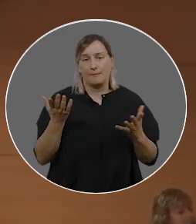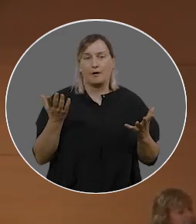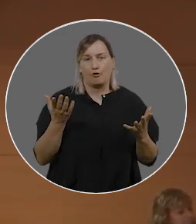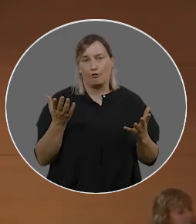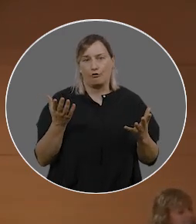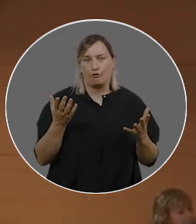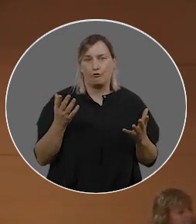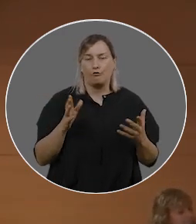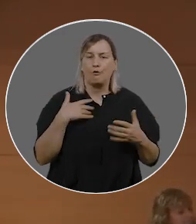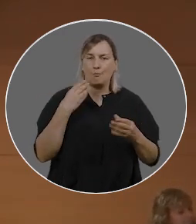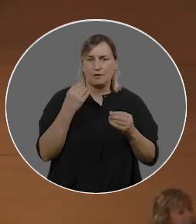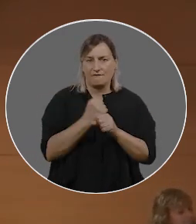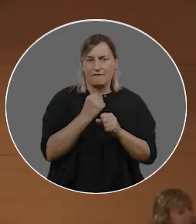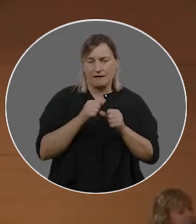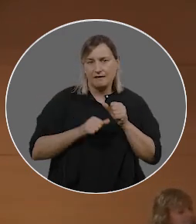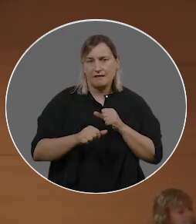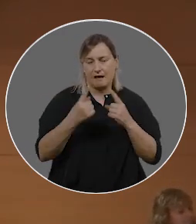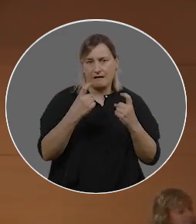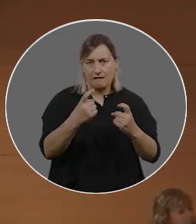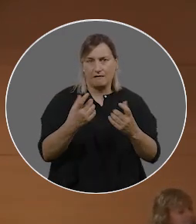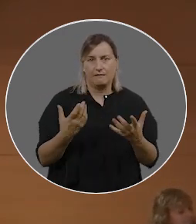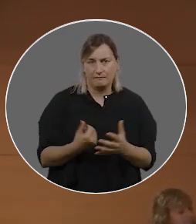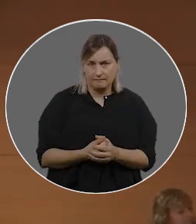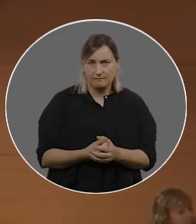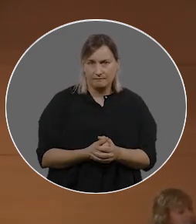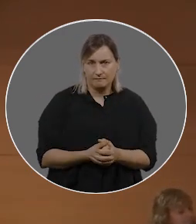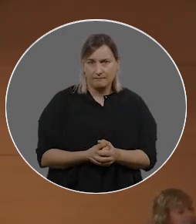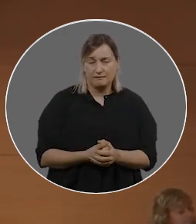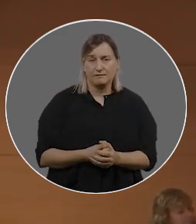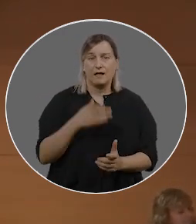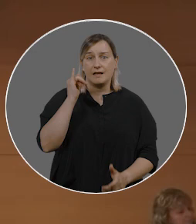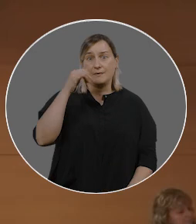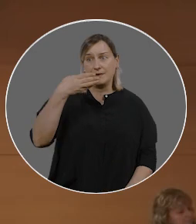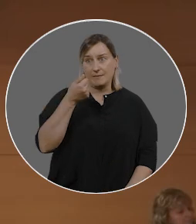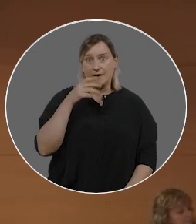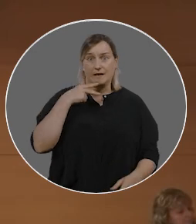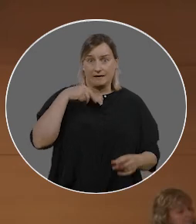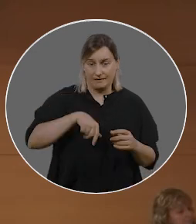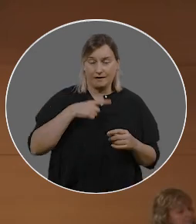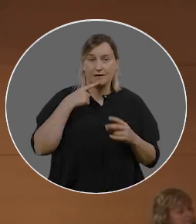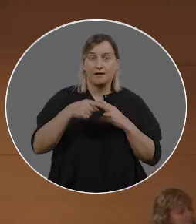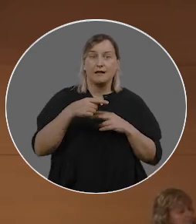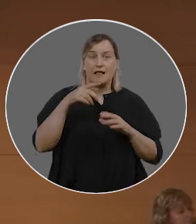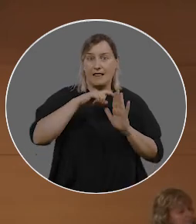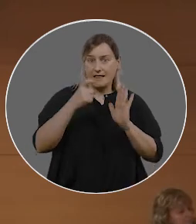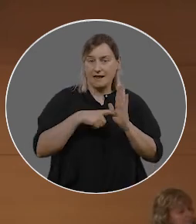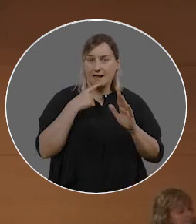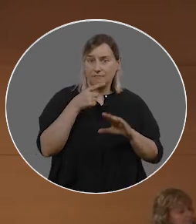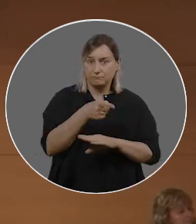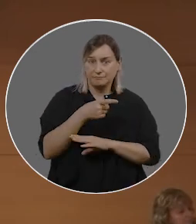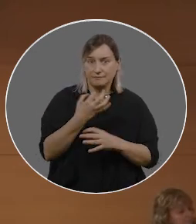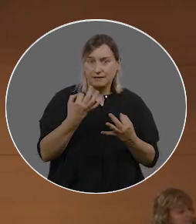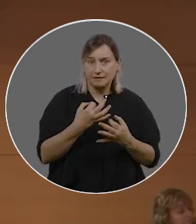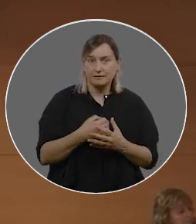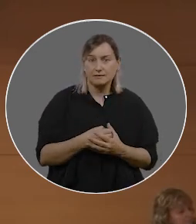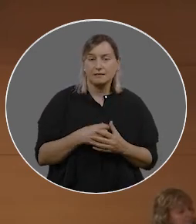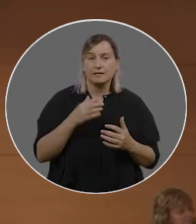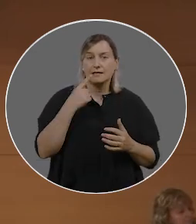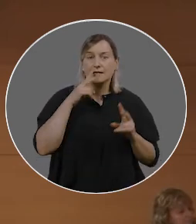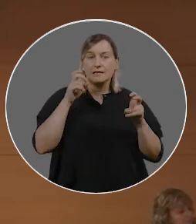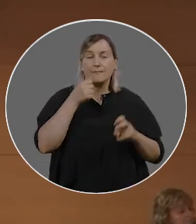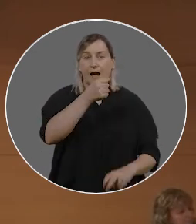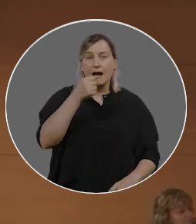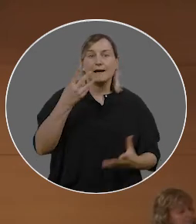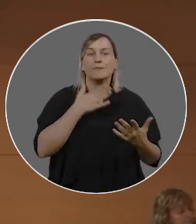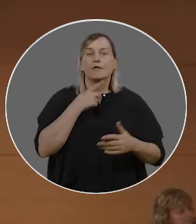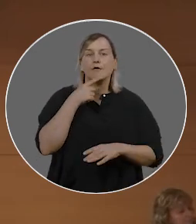és millor que l'altre, però tot i això hi ha molta feina per fer, i just és el que deia la Gemma, no? El que s'ha de fer i el que requereix la llei, de fet, és,